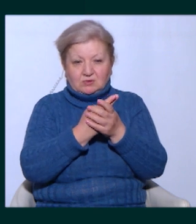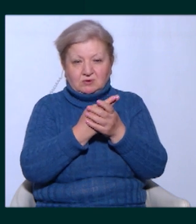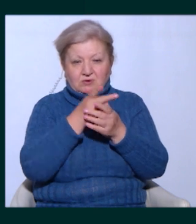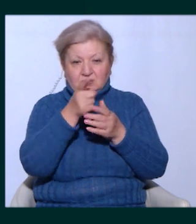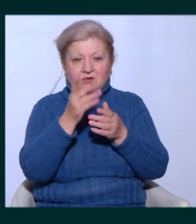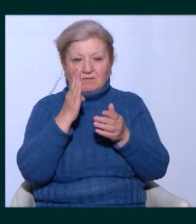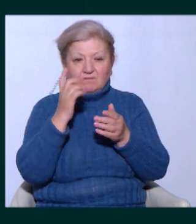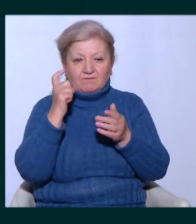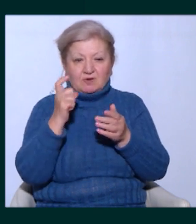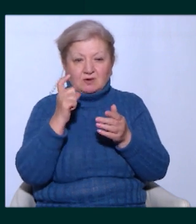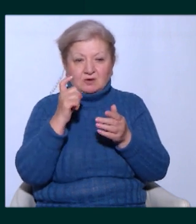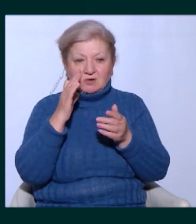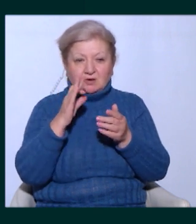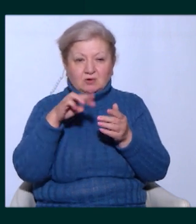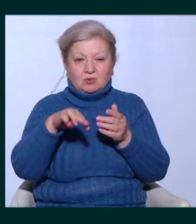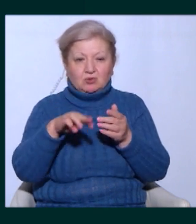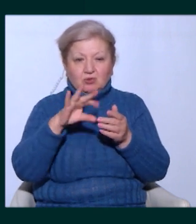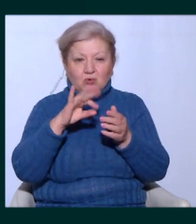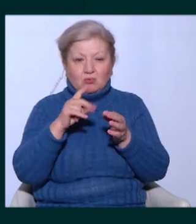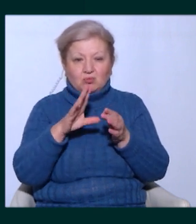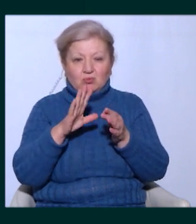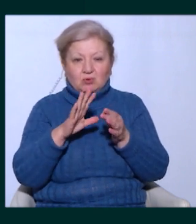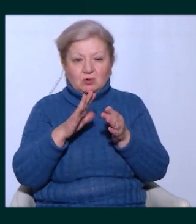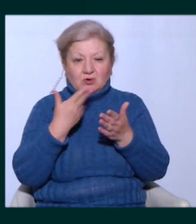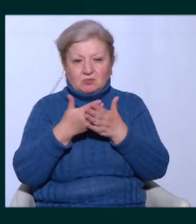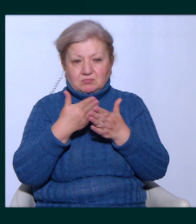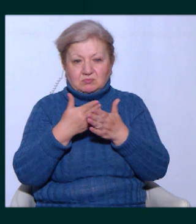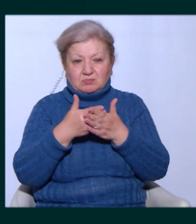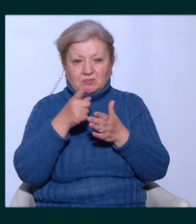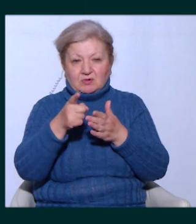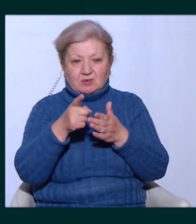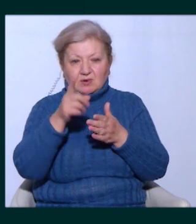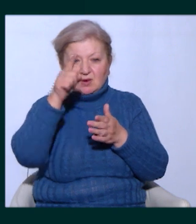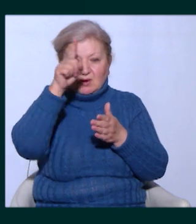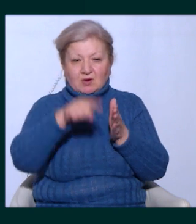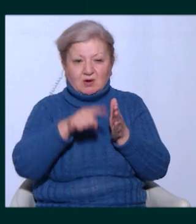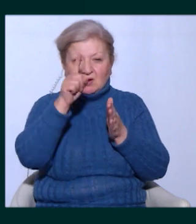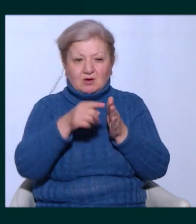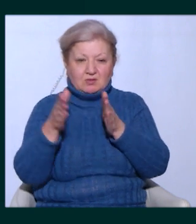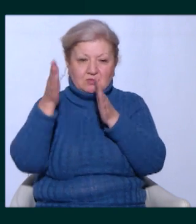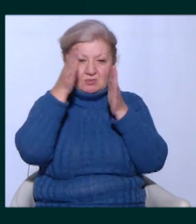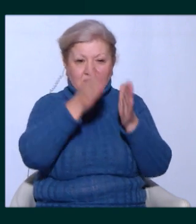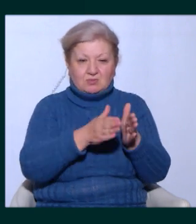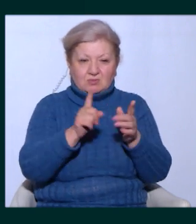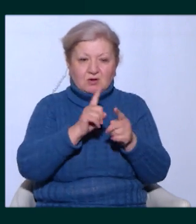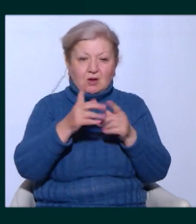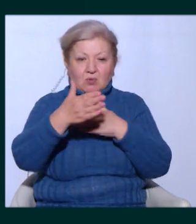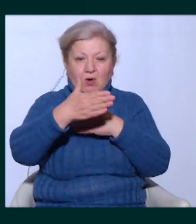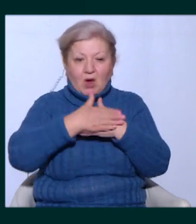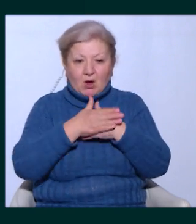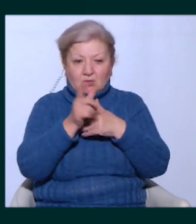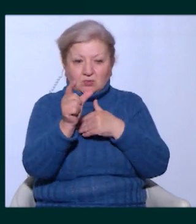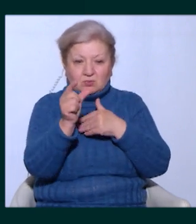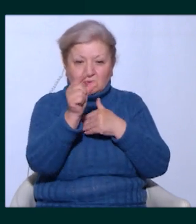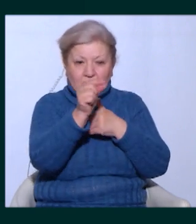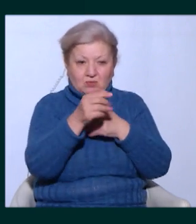ეს ვექტორი თითქოს რადიუსის გასწრივ განლაგდა. და რაც უფრო ახლოს მივიტანთ, რაც